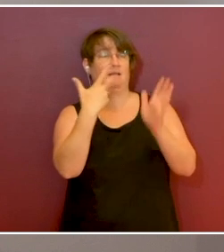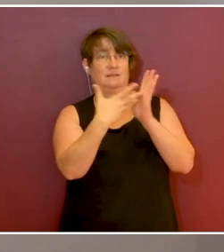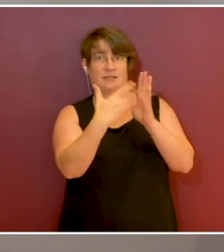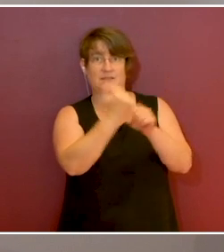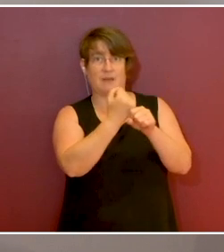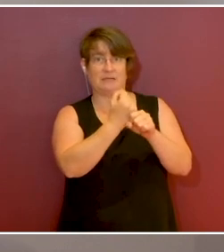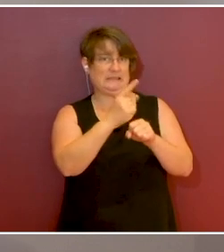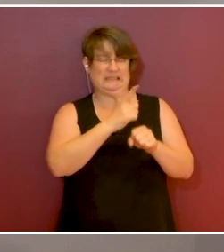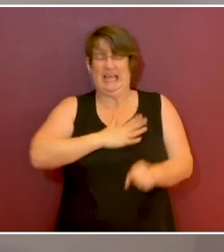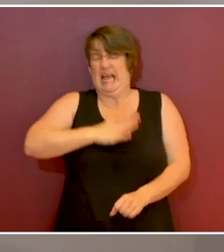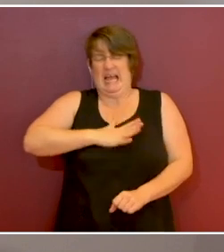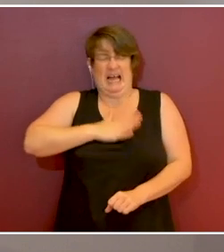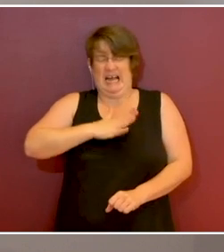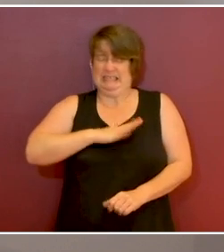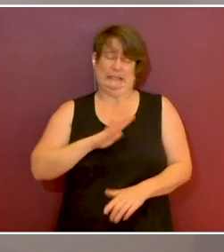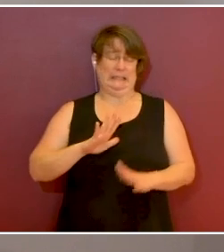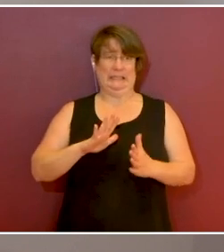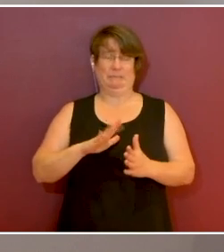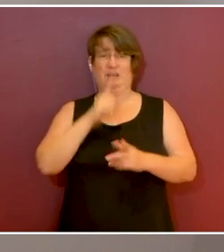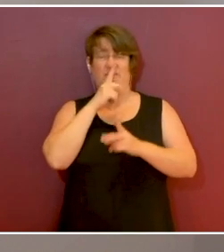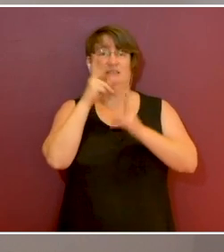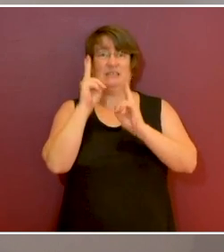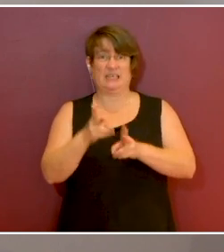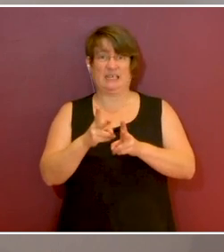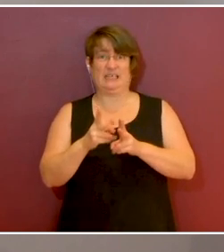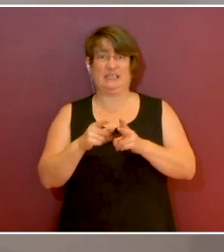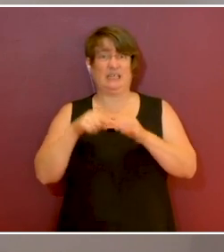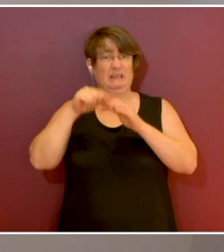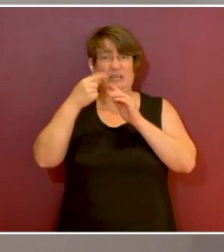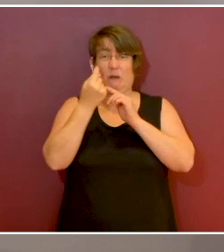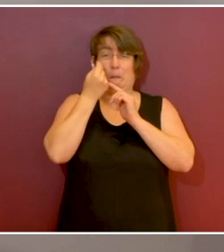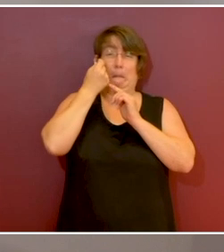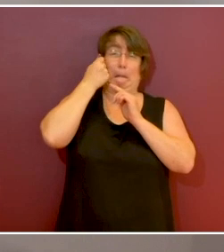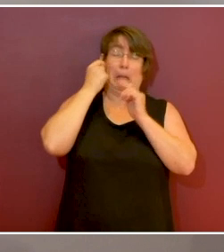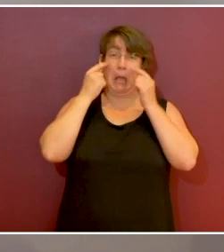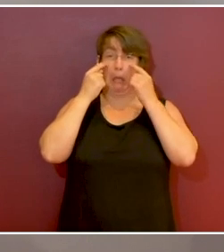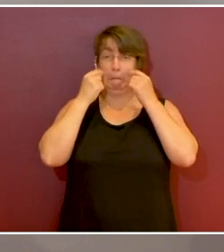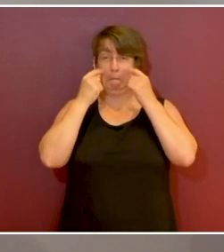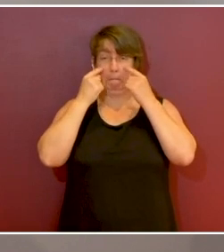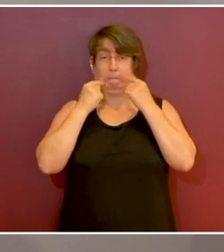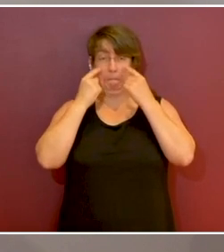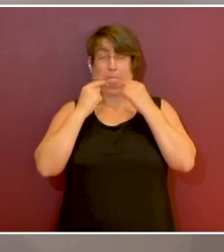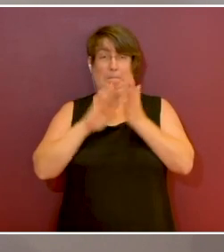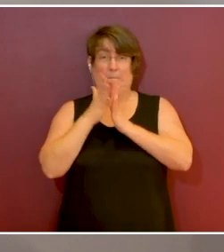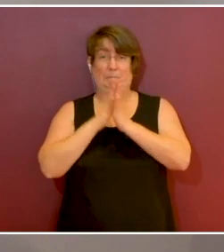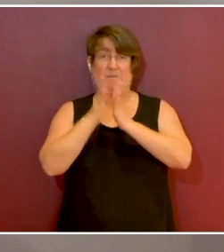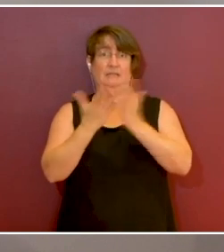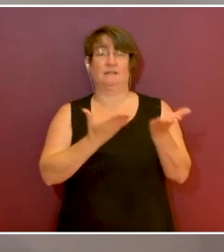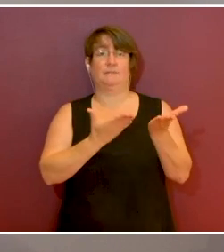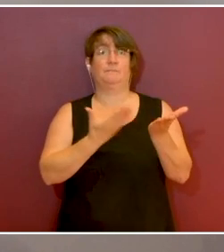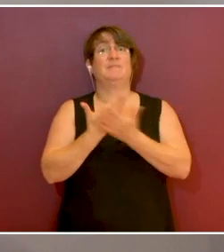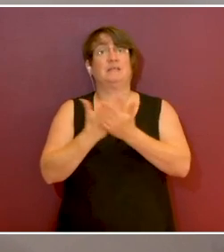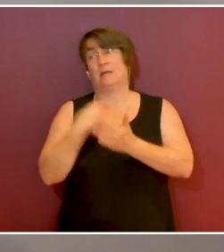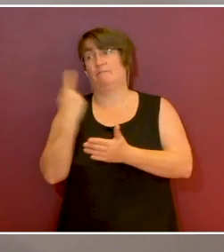nicht angenehm. Also man steht, wenn man das richtig tief macht, stehen einem die Tränen in den Augen, es brennt. Und wir wollten einfach mal wissen, was ist